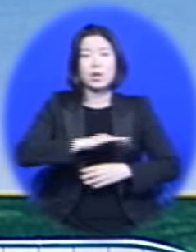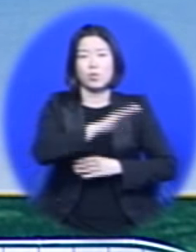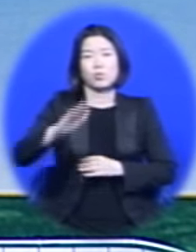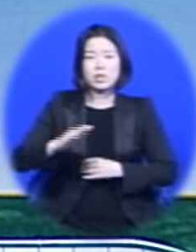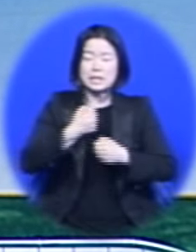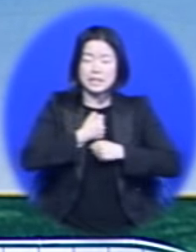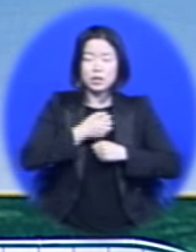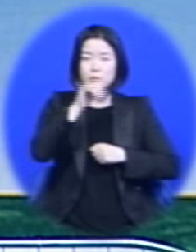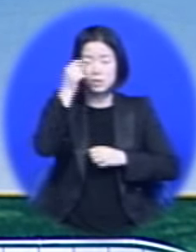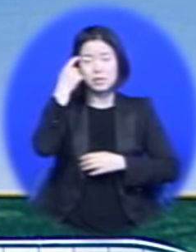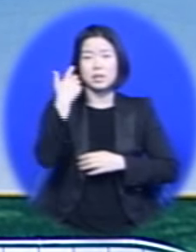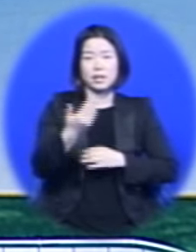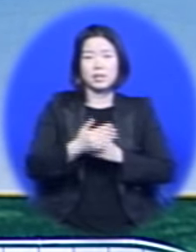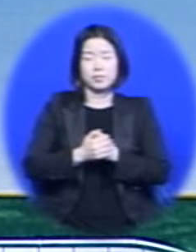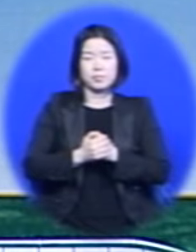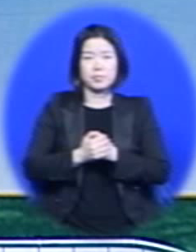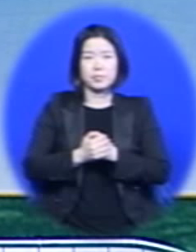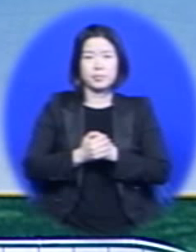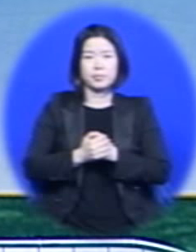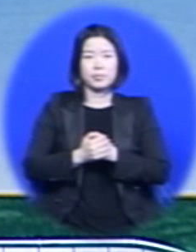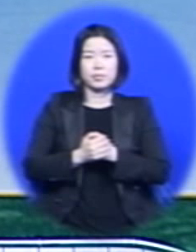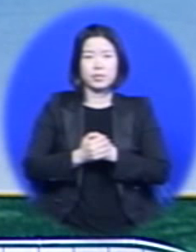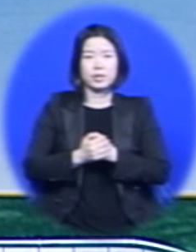지키고 있는 것입니까?